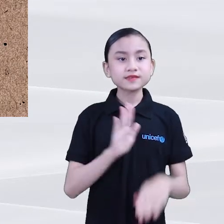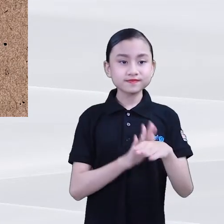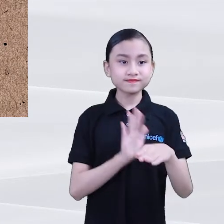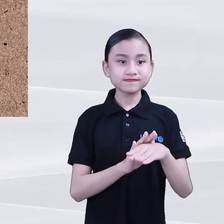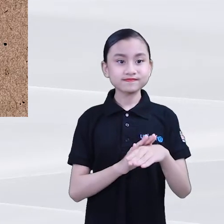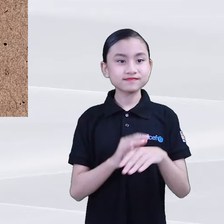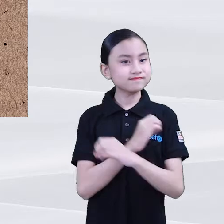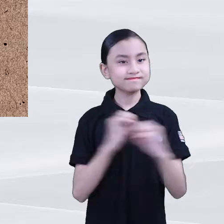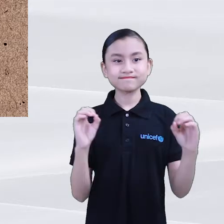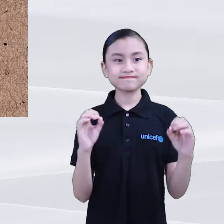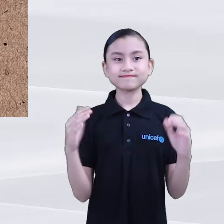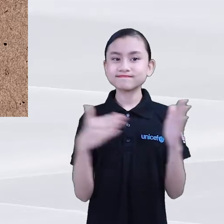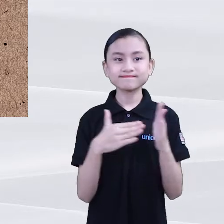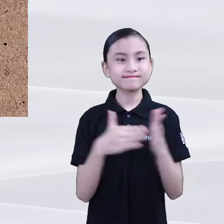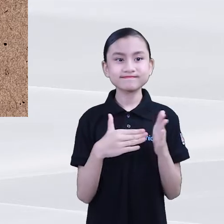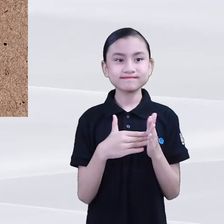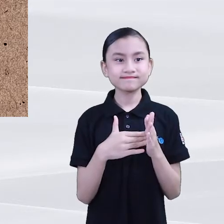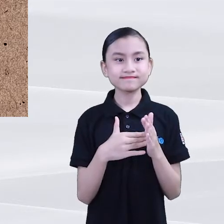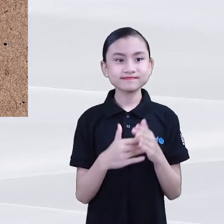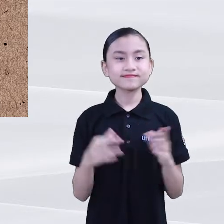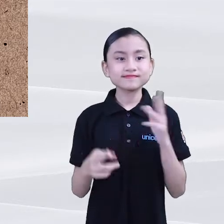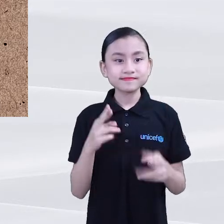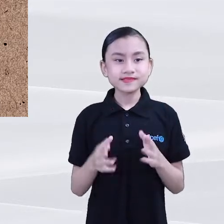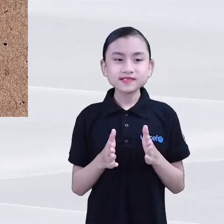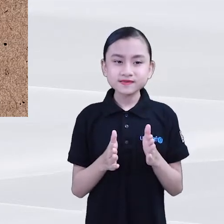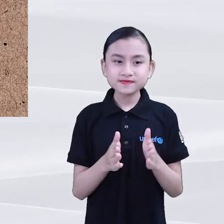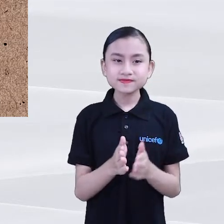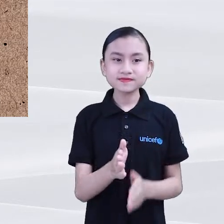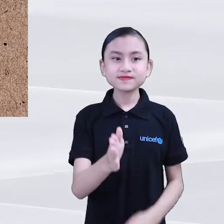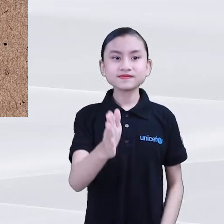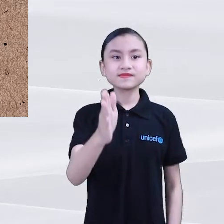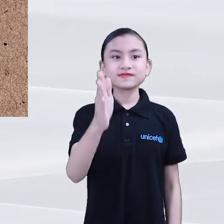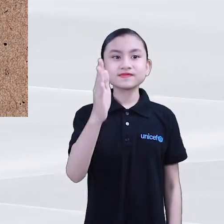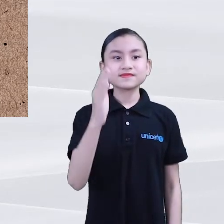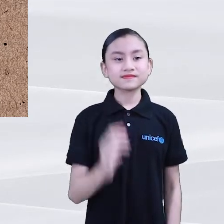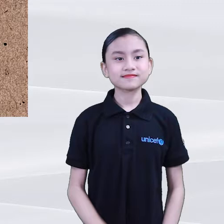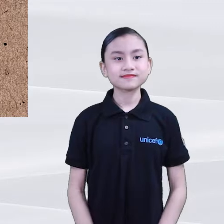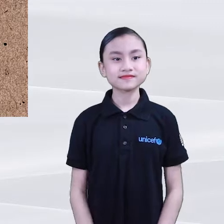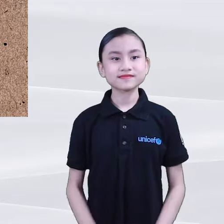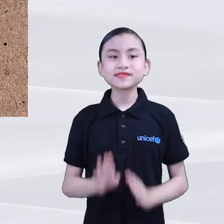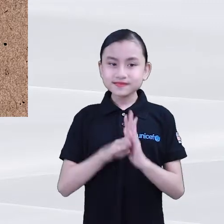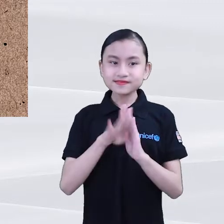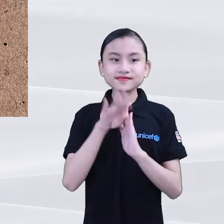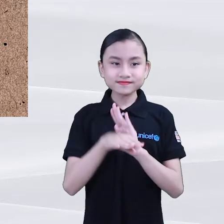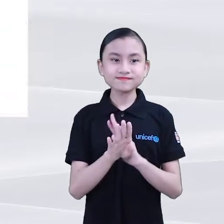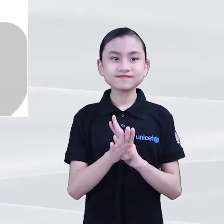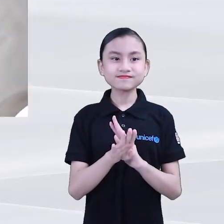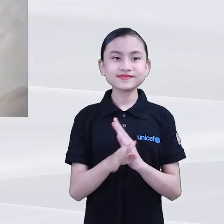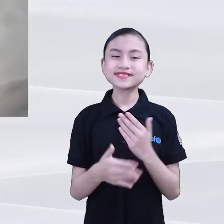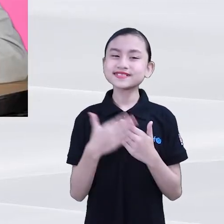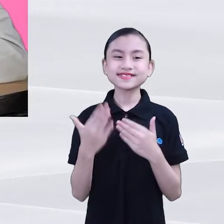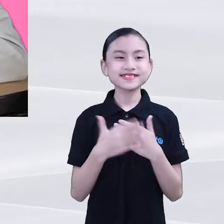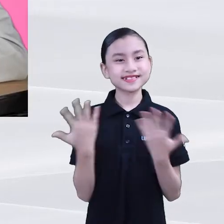mengesan halangan di hadapannya, robot akan terus bergerak ke hadapan. Cara alirnya adalah seperti ini. Senang